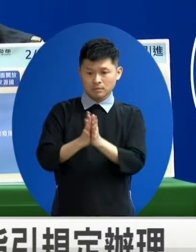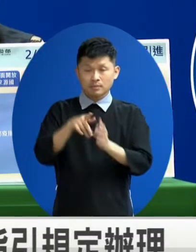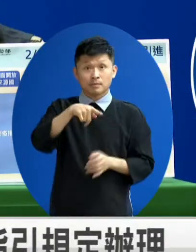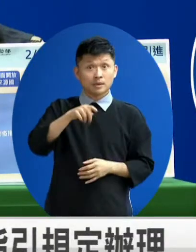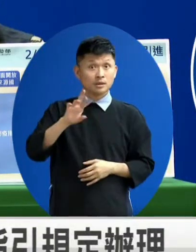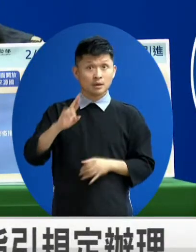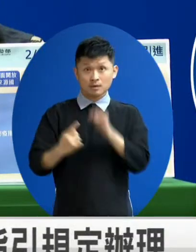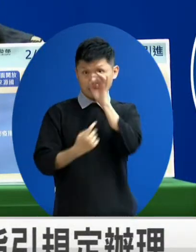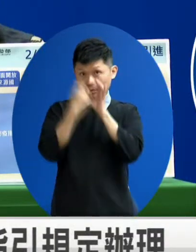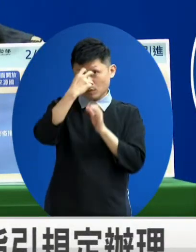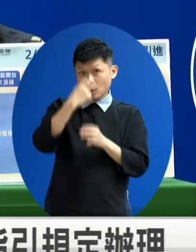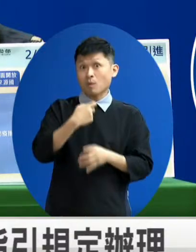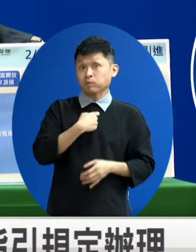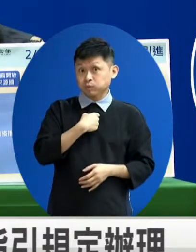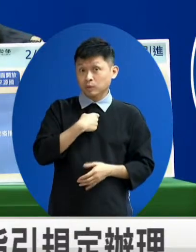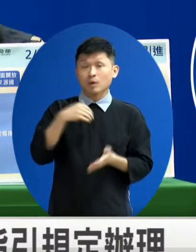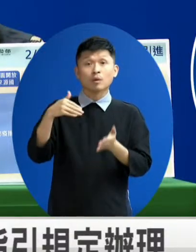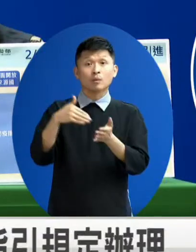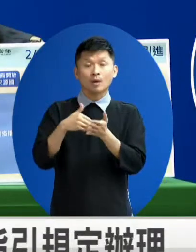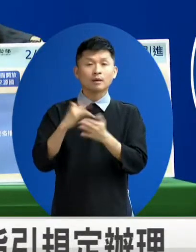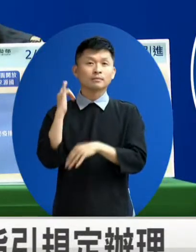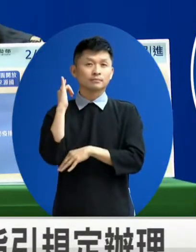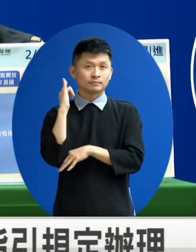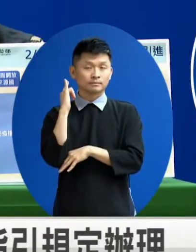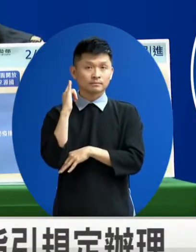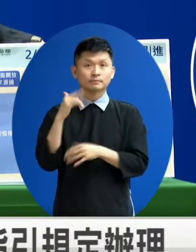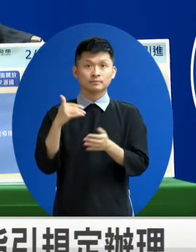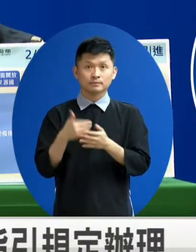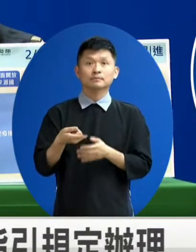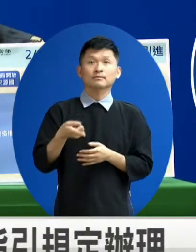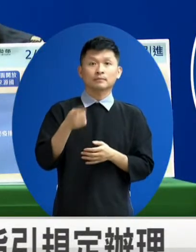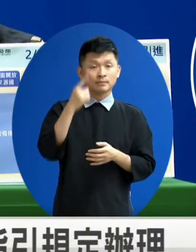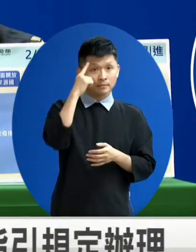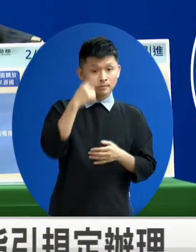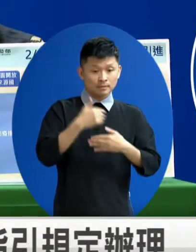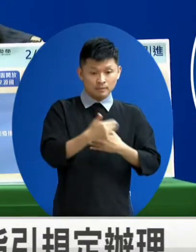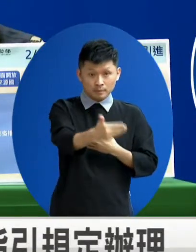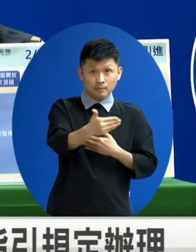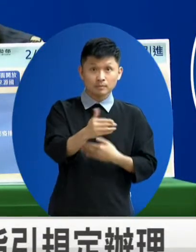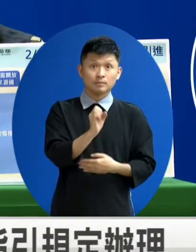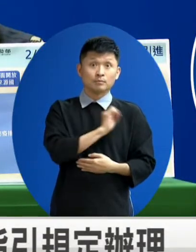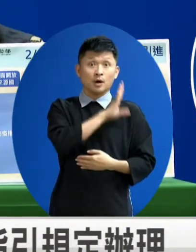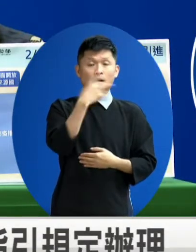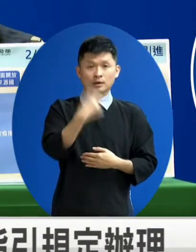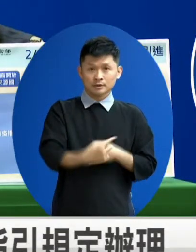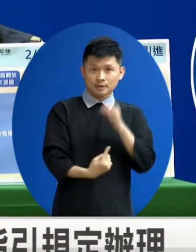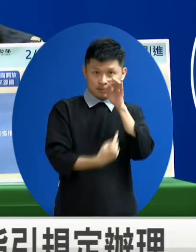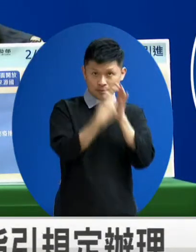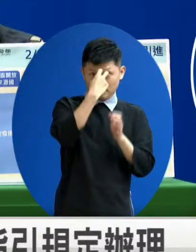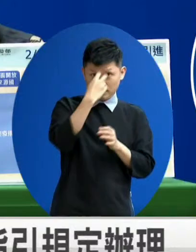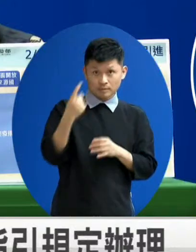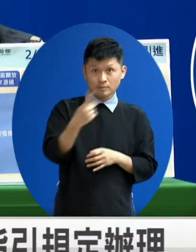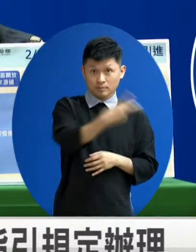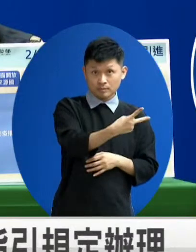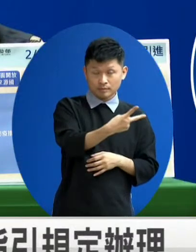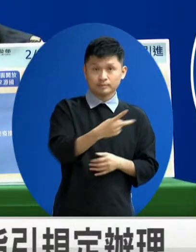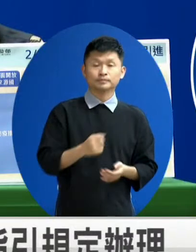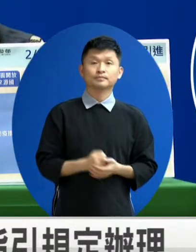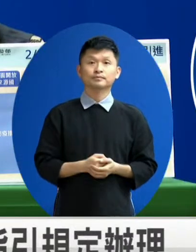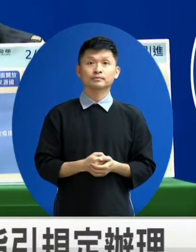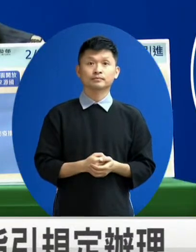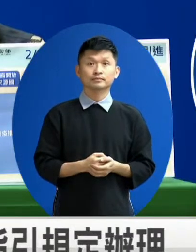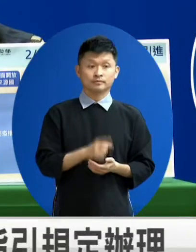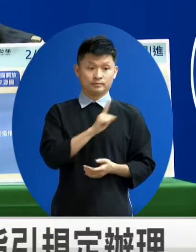检，检疫结束再次做 PCR 采检。那在自主健康管理之后再做一次快